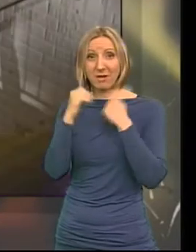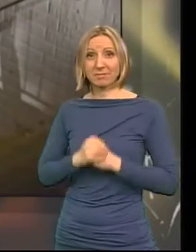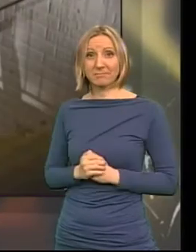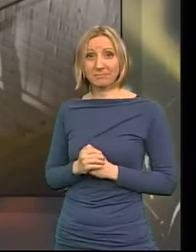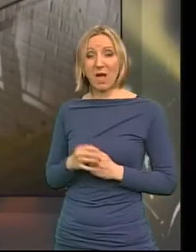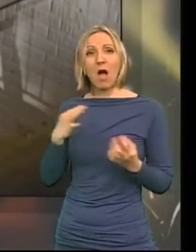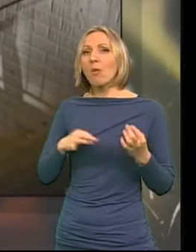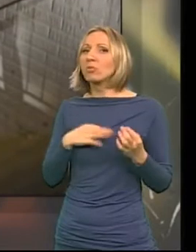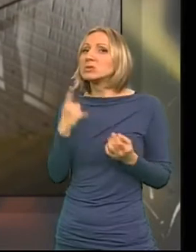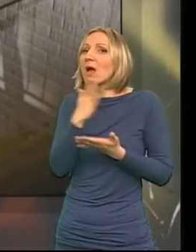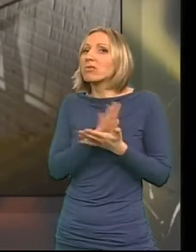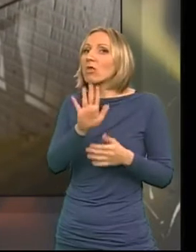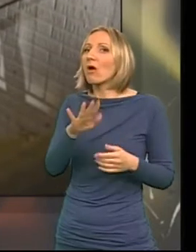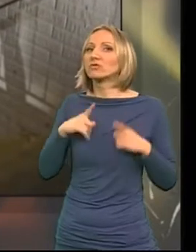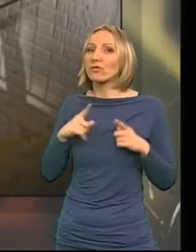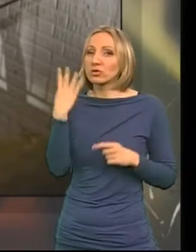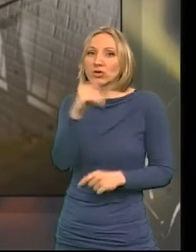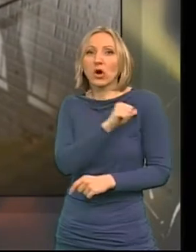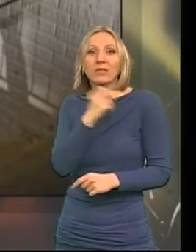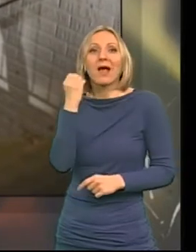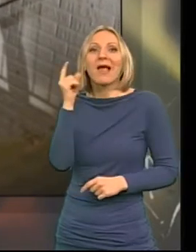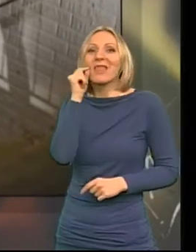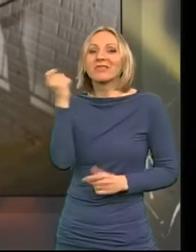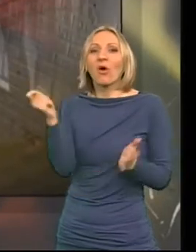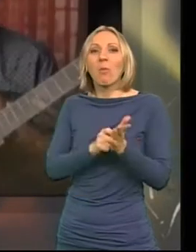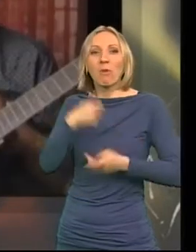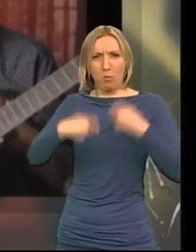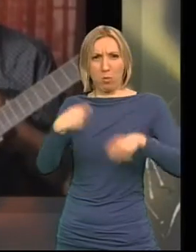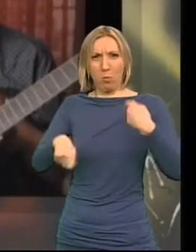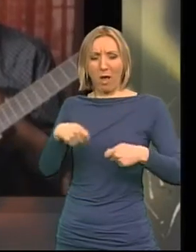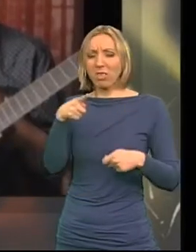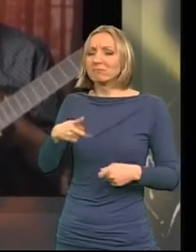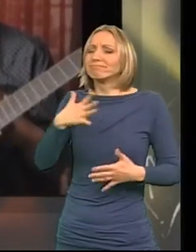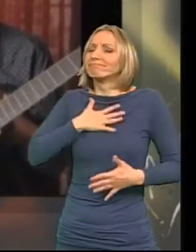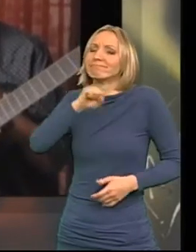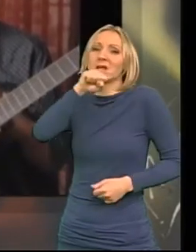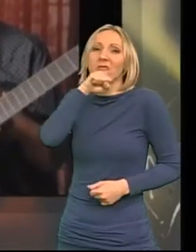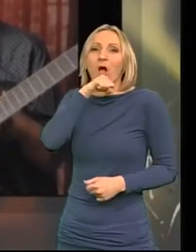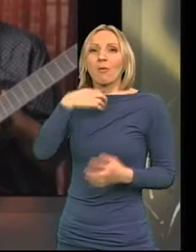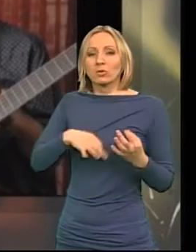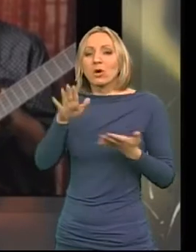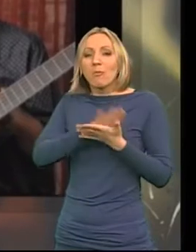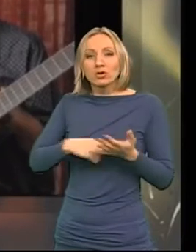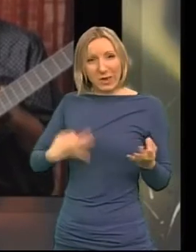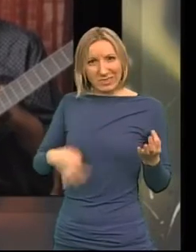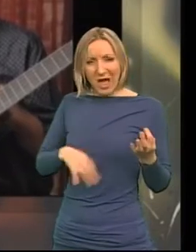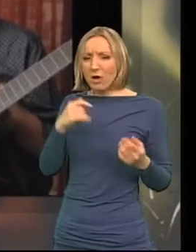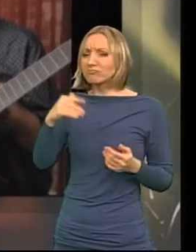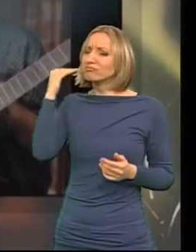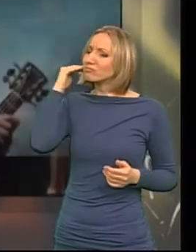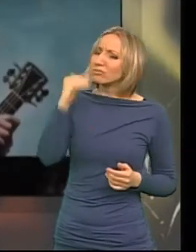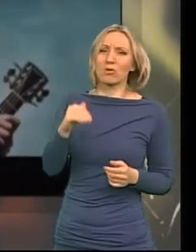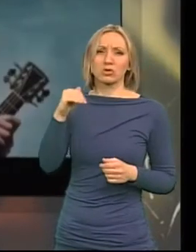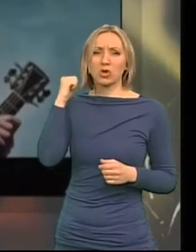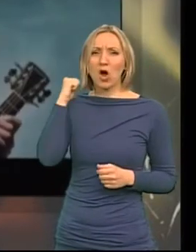sastavni deo njegovog života u četvrtoj godini kada mu je otac kupio bubanj. Tada je zavoleo muziku i počeo da uči da svira gitaru kroz rigorozne školske